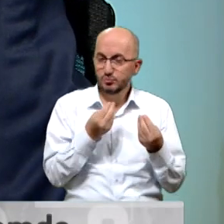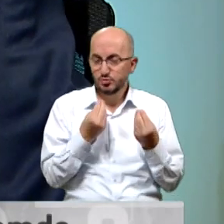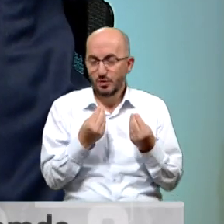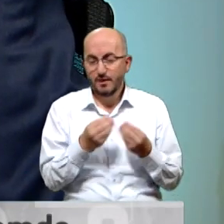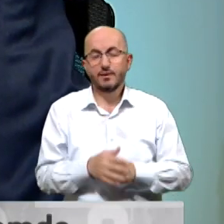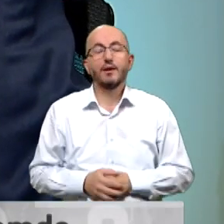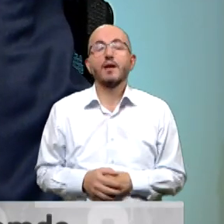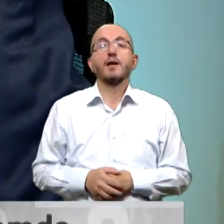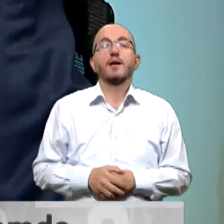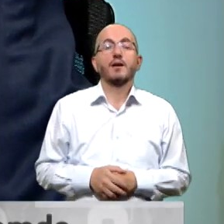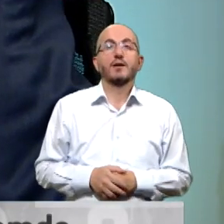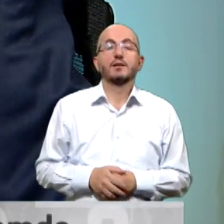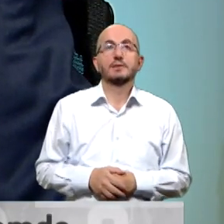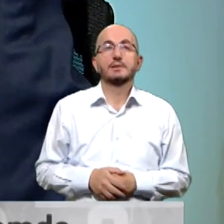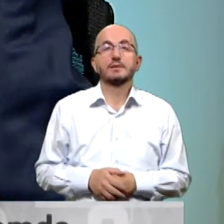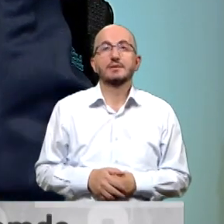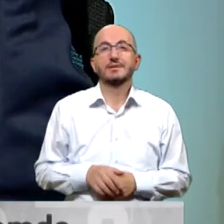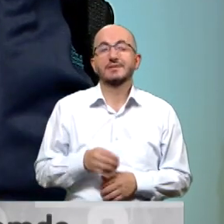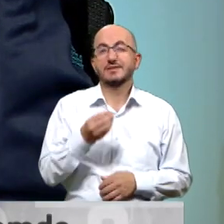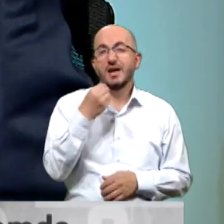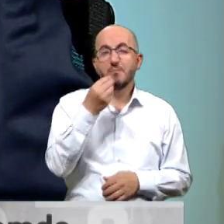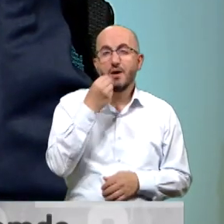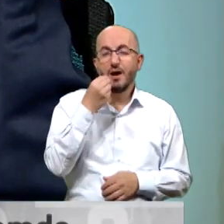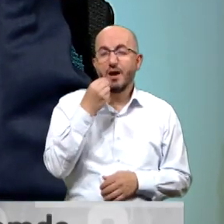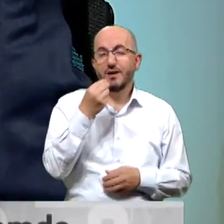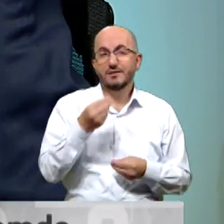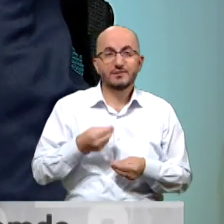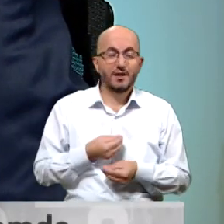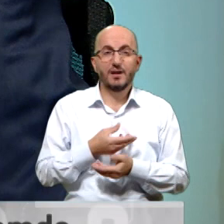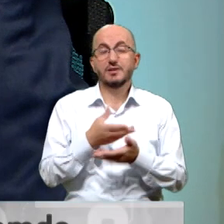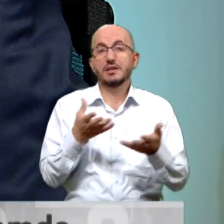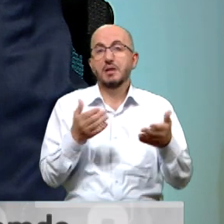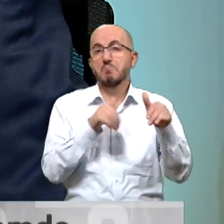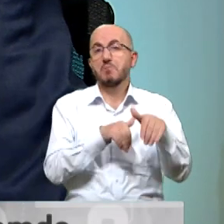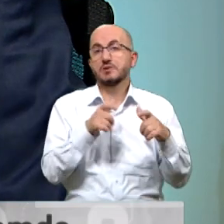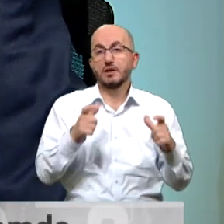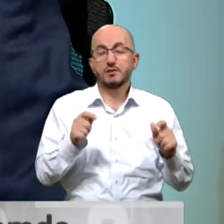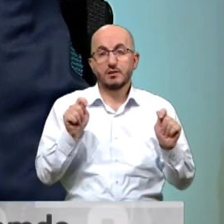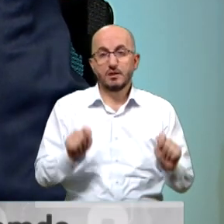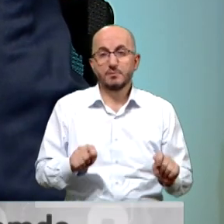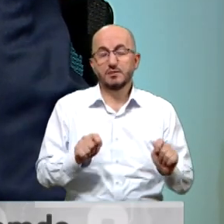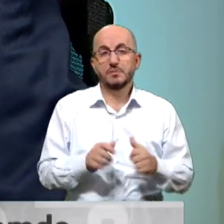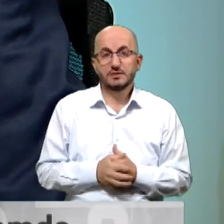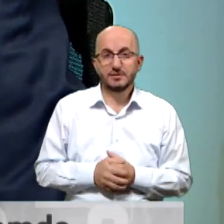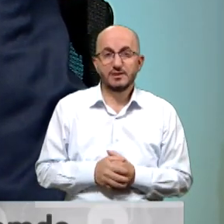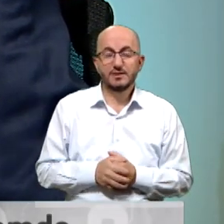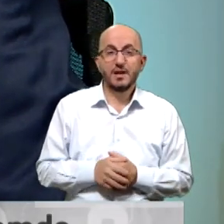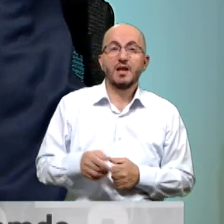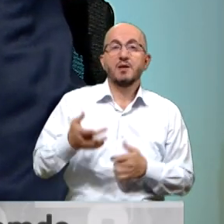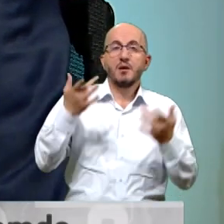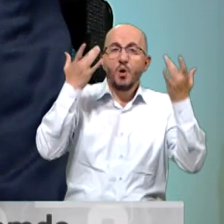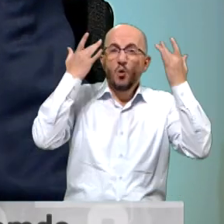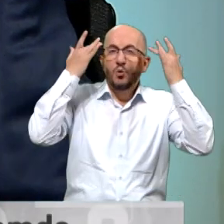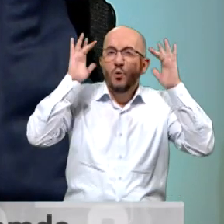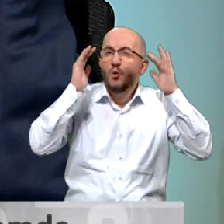yok. Ama yani bu yemek merasimlerinin mezarlıklarda yapılması, yani bu bizim